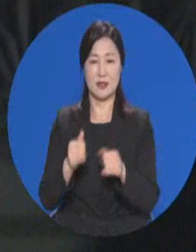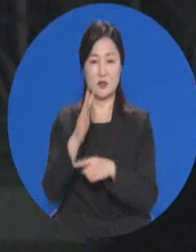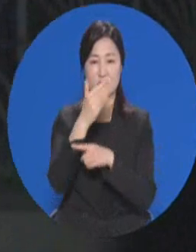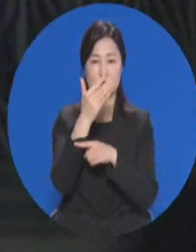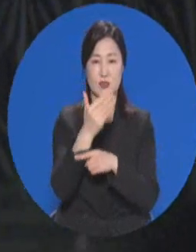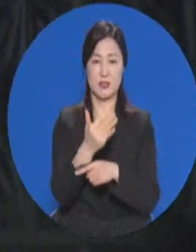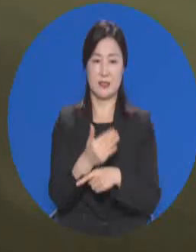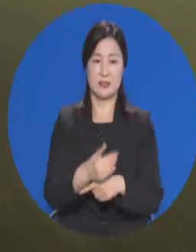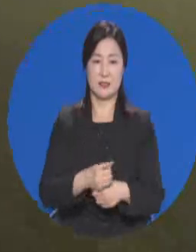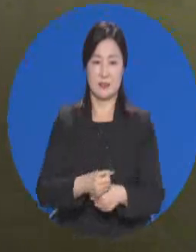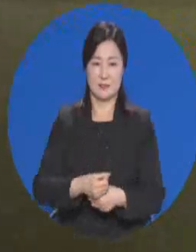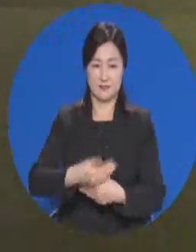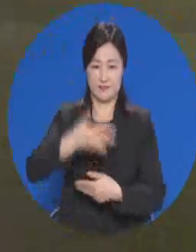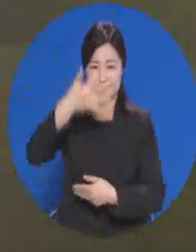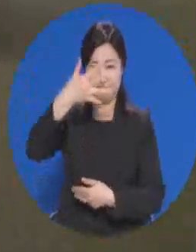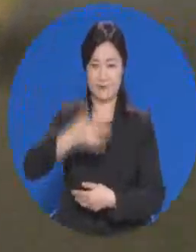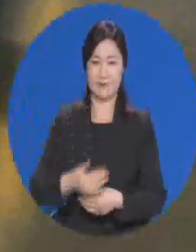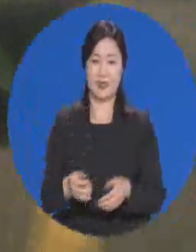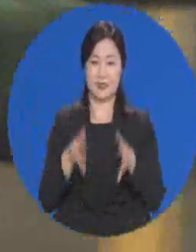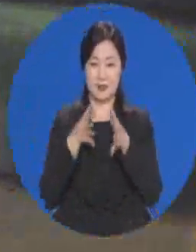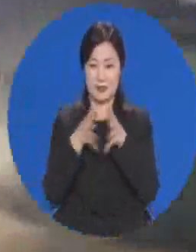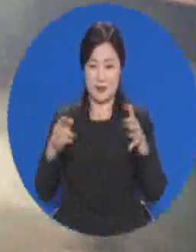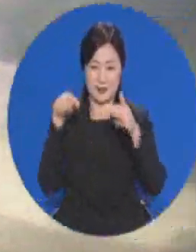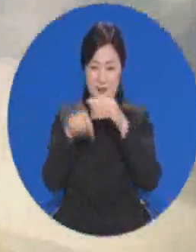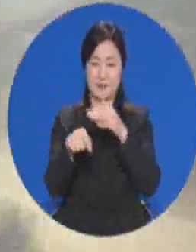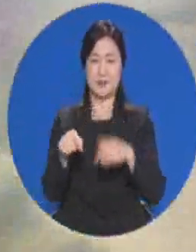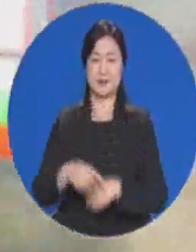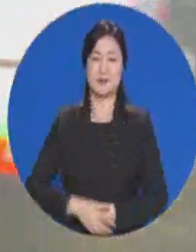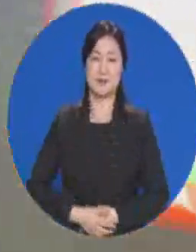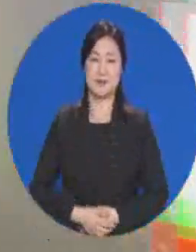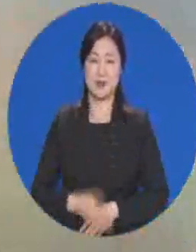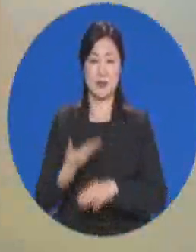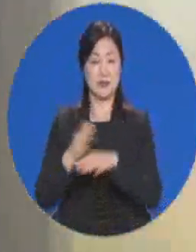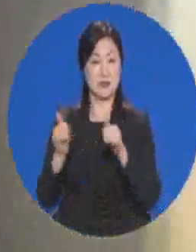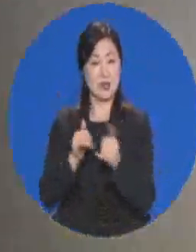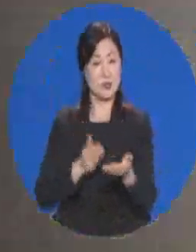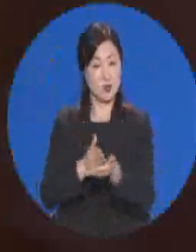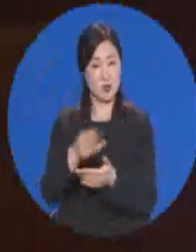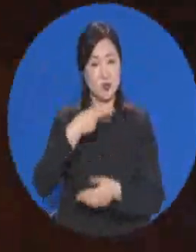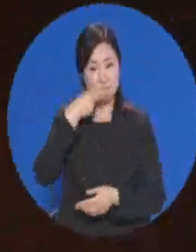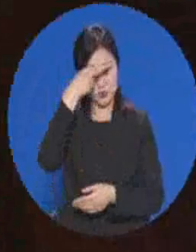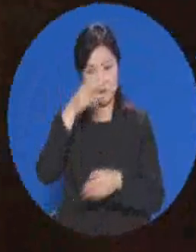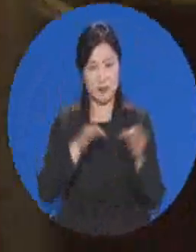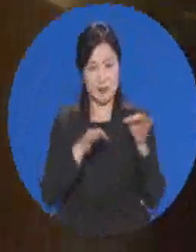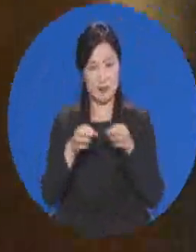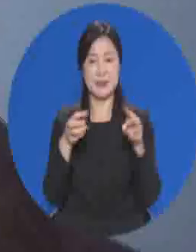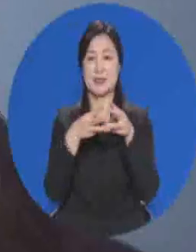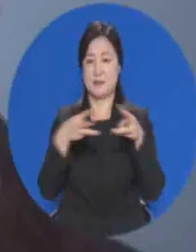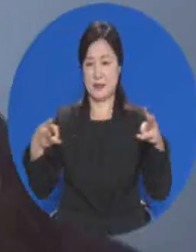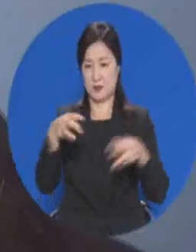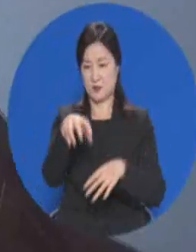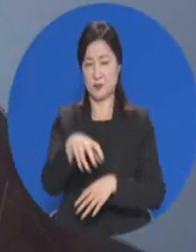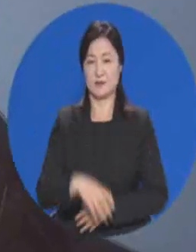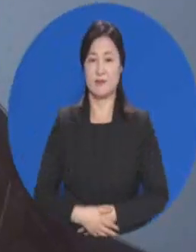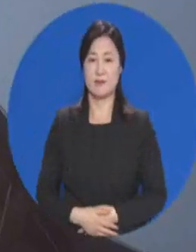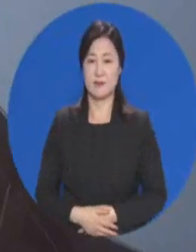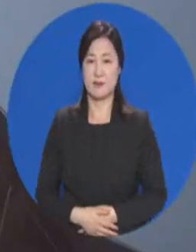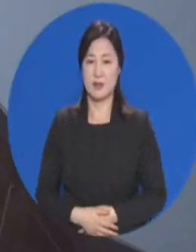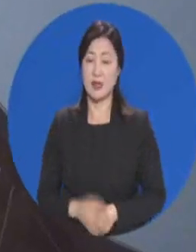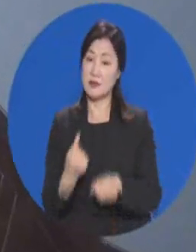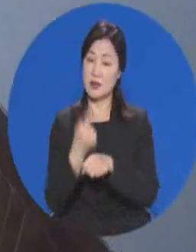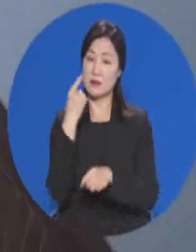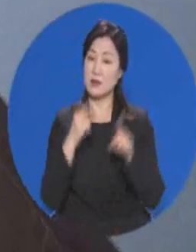장식된 입구를 따라 안으로 들어가 봤습니다. 외국인 전용 유흥 주점은 3층. 이곳은 지난해